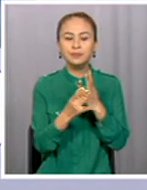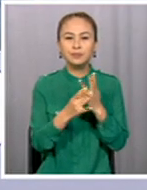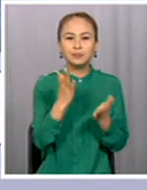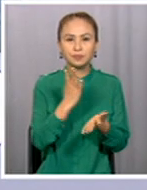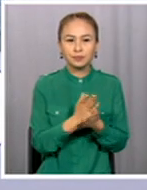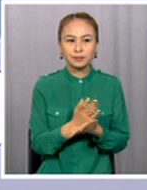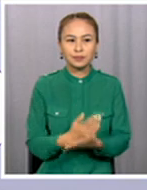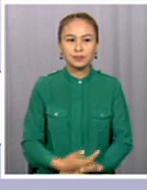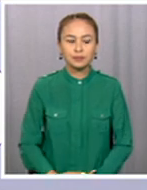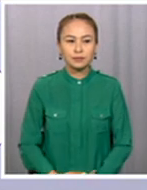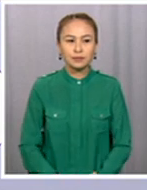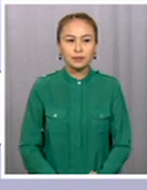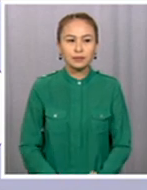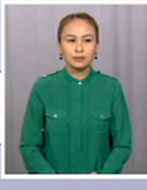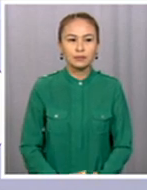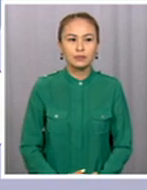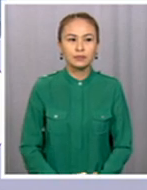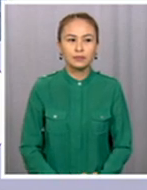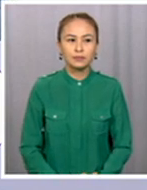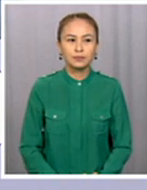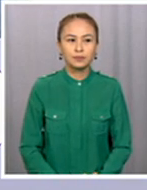табылды.